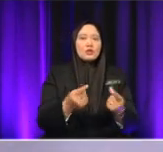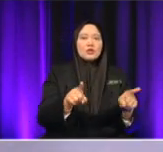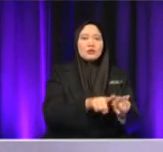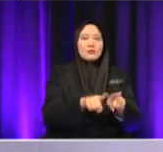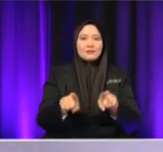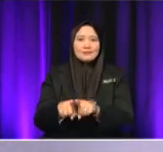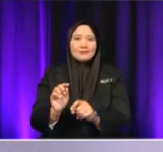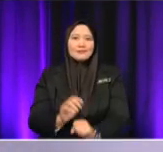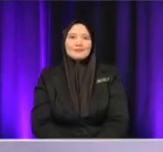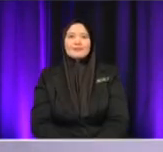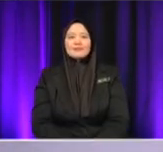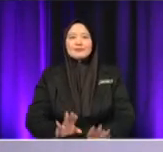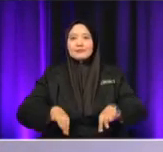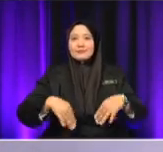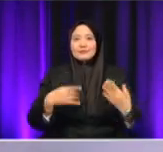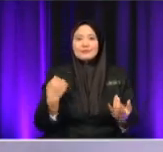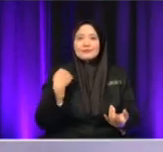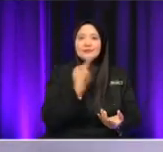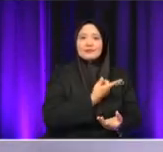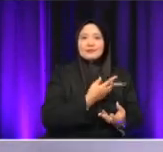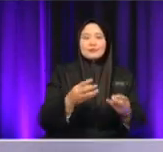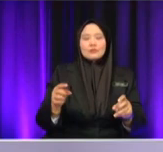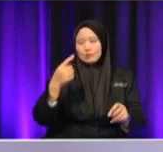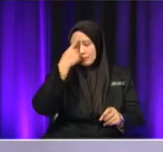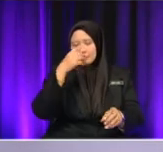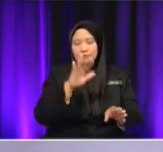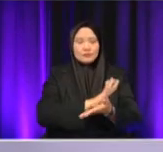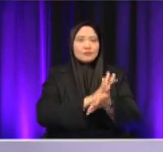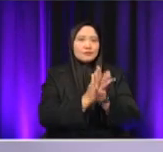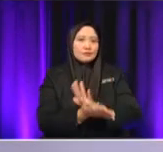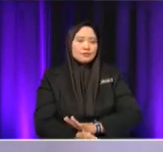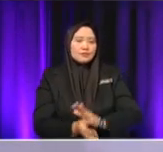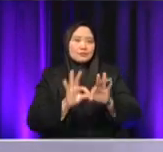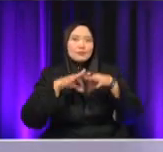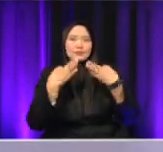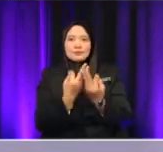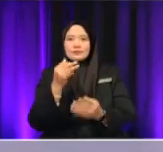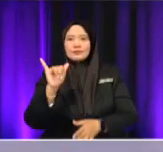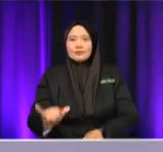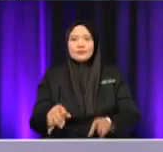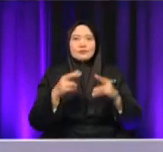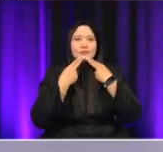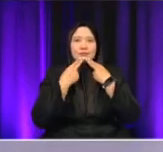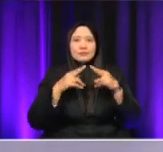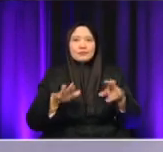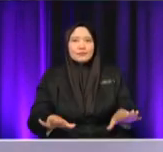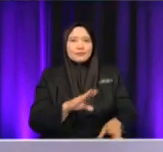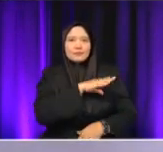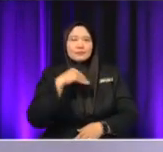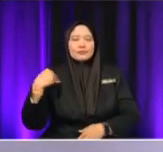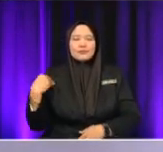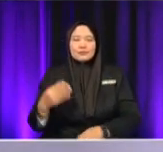mereka jadikan sebuah keluarga yang Harmoni dapat jadi suami dan juga istri yang bertanggung